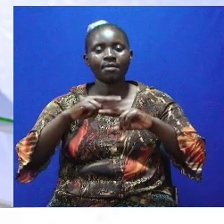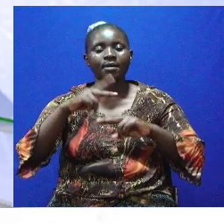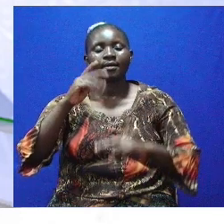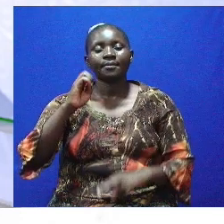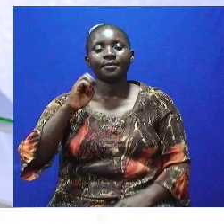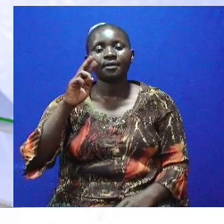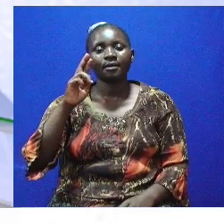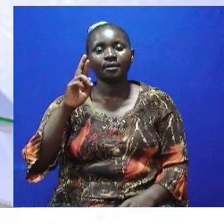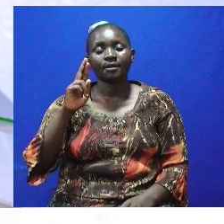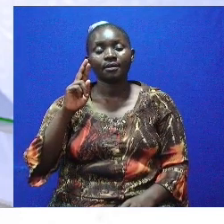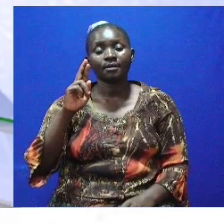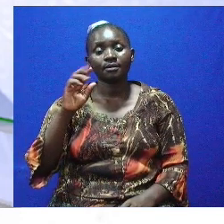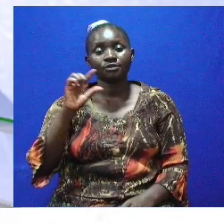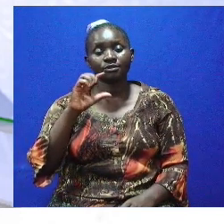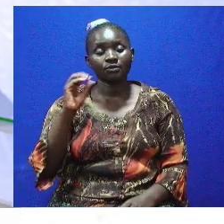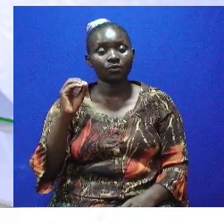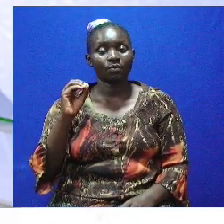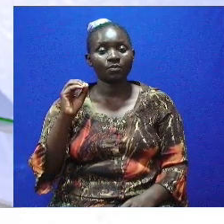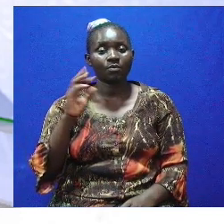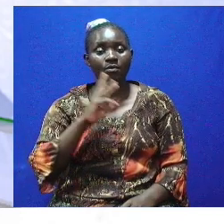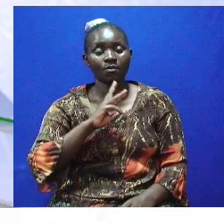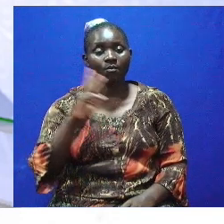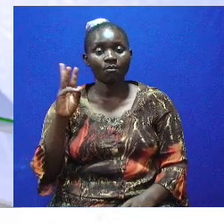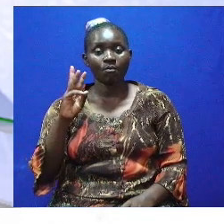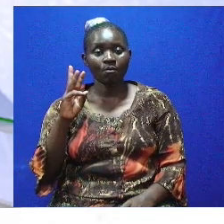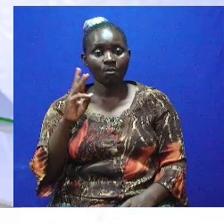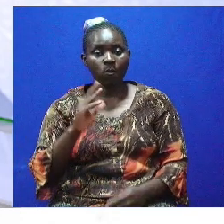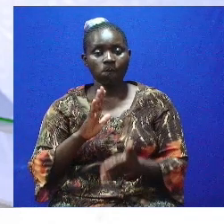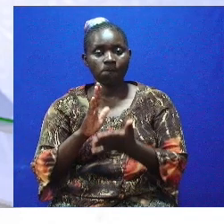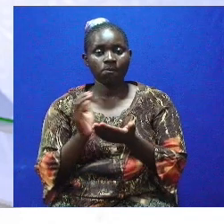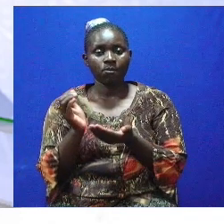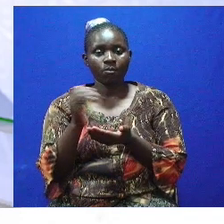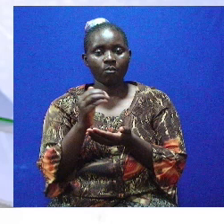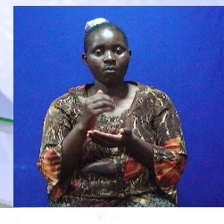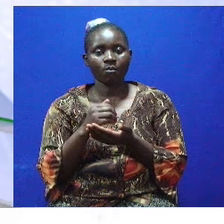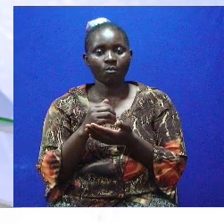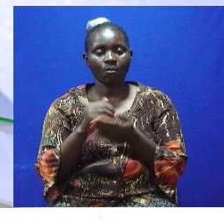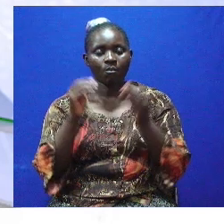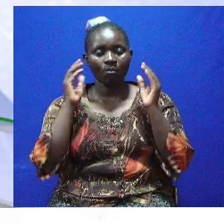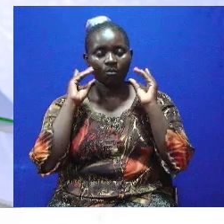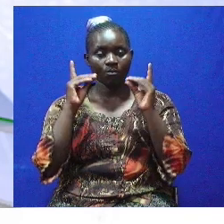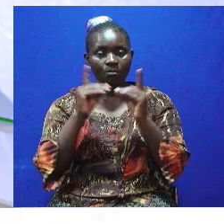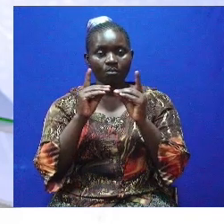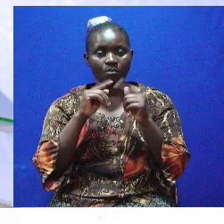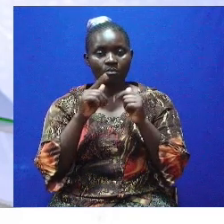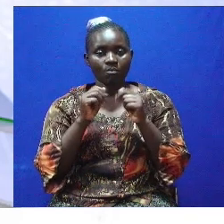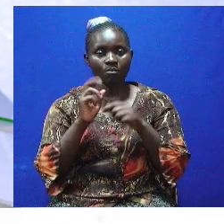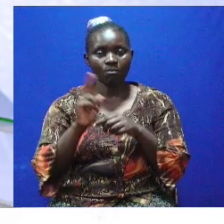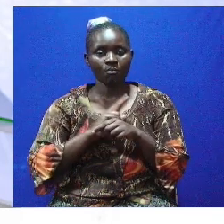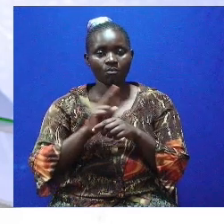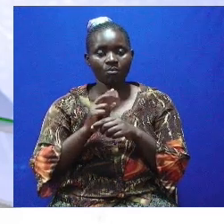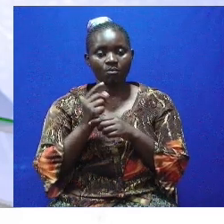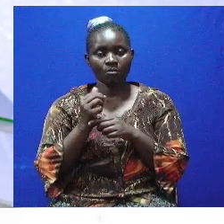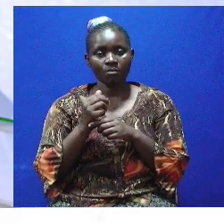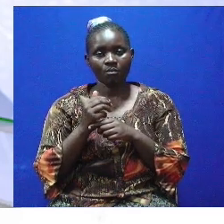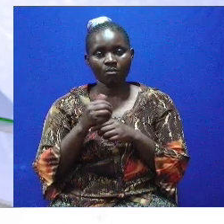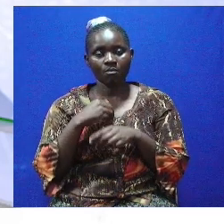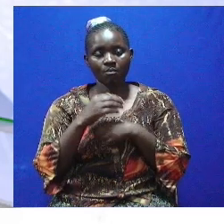ya West Mogrango asomuroberi obu Sangereria ebirenkererio igoro yo butumekibwe nenko yo mwaka